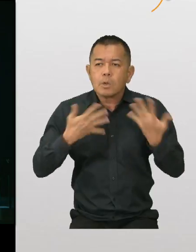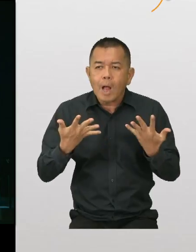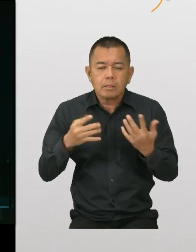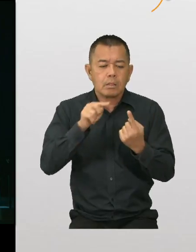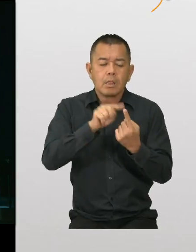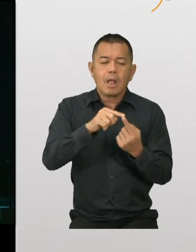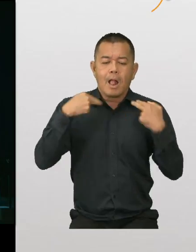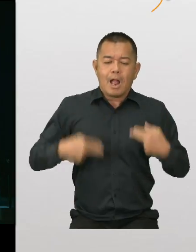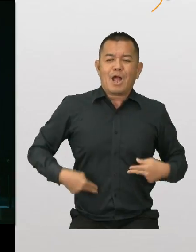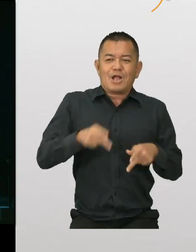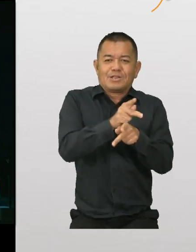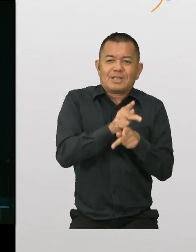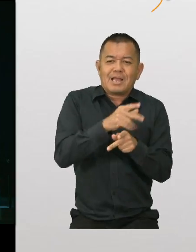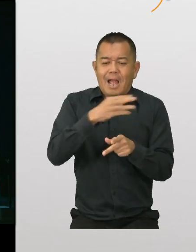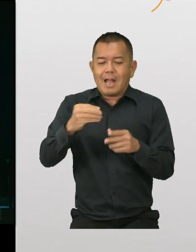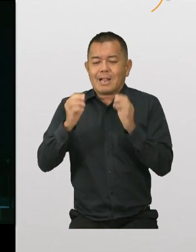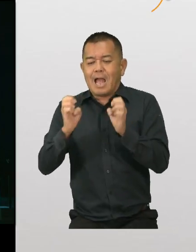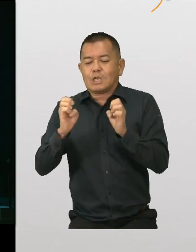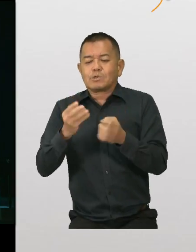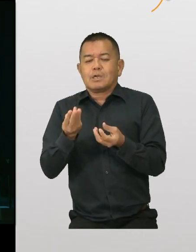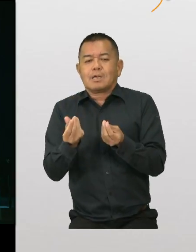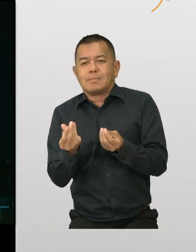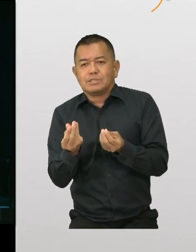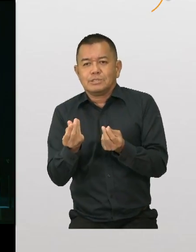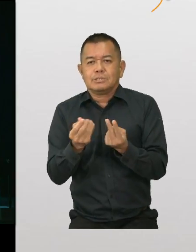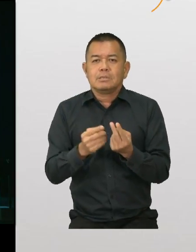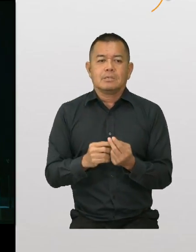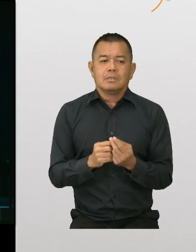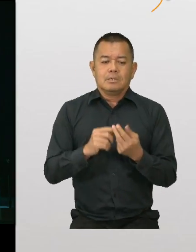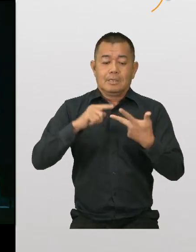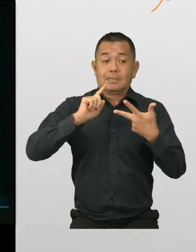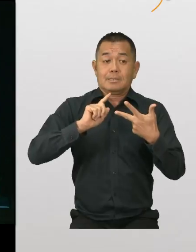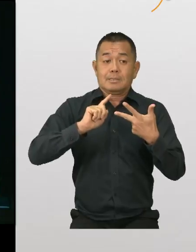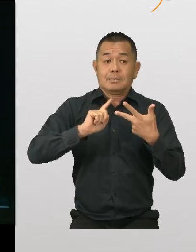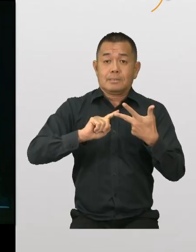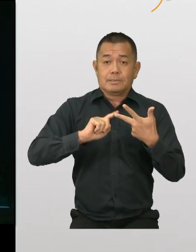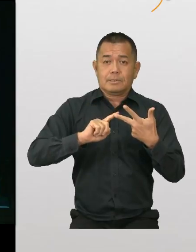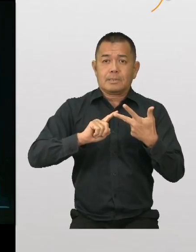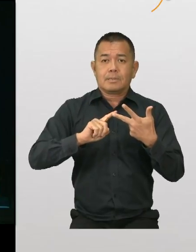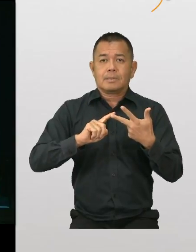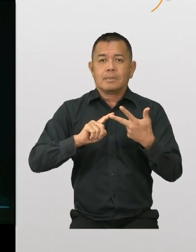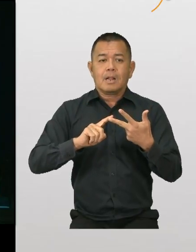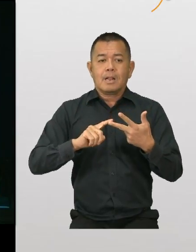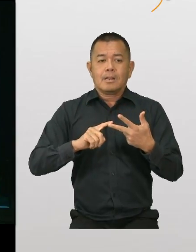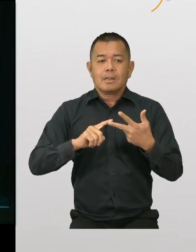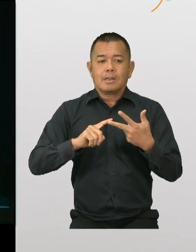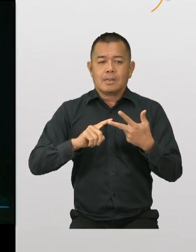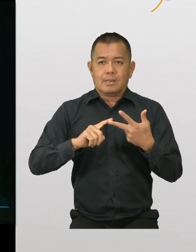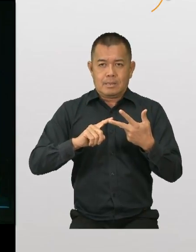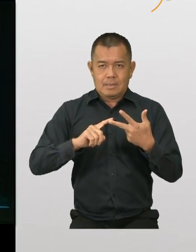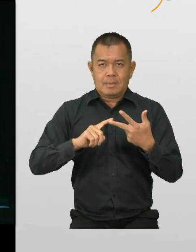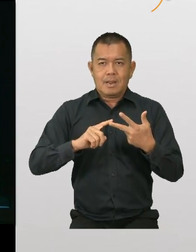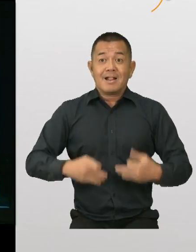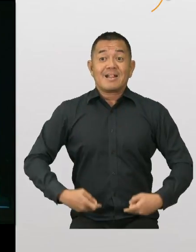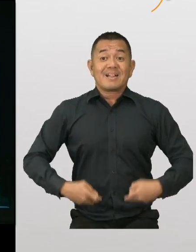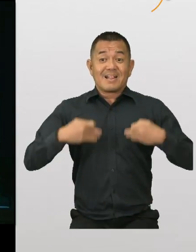第二个因素。 So that's the 第三 second 个因 point. 素， The third point is that our lifestyles have changed.